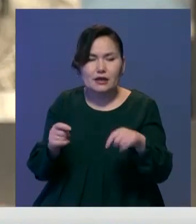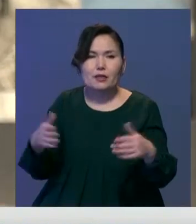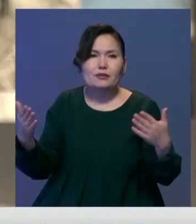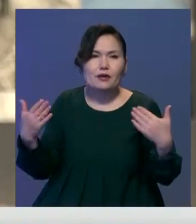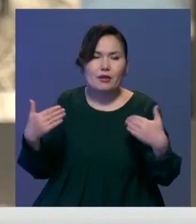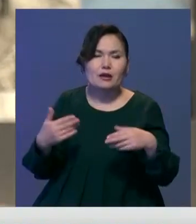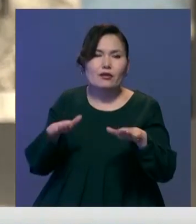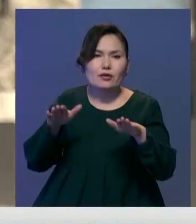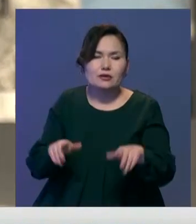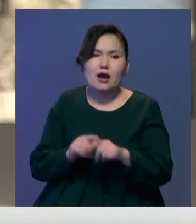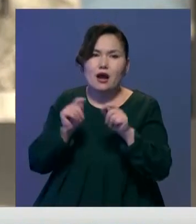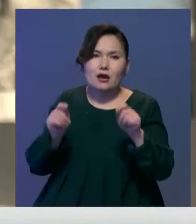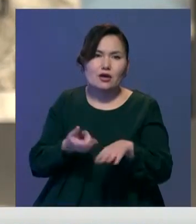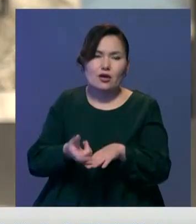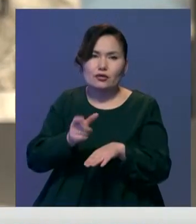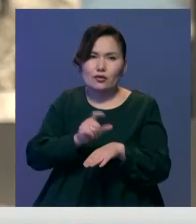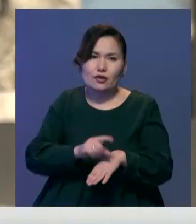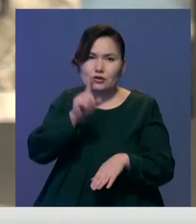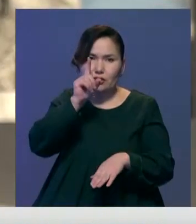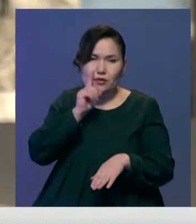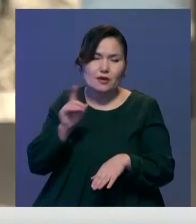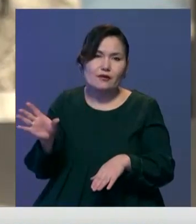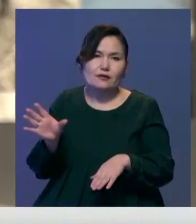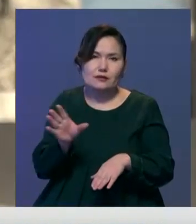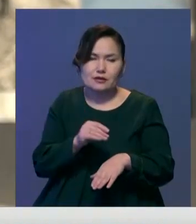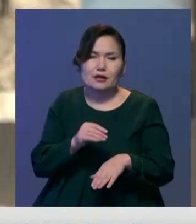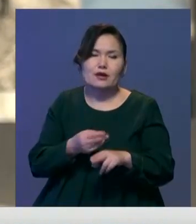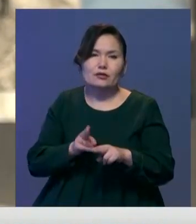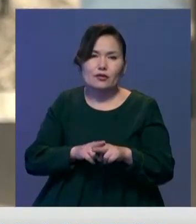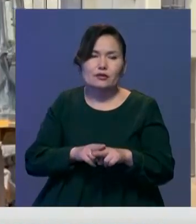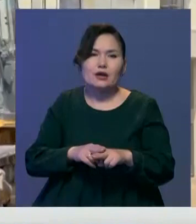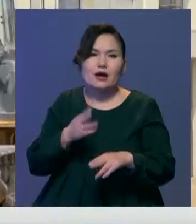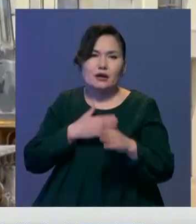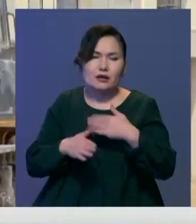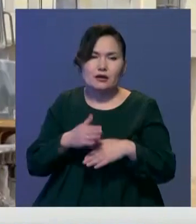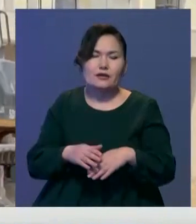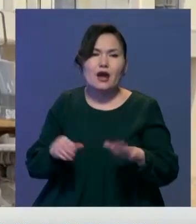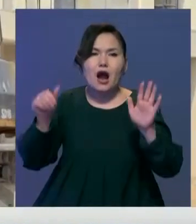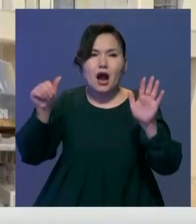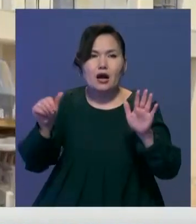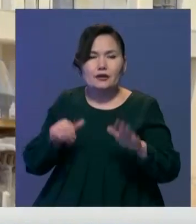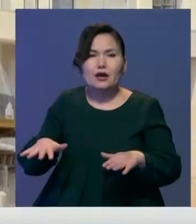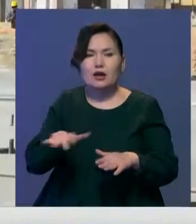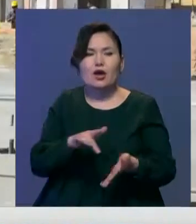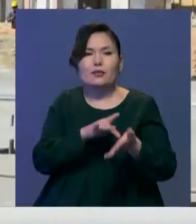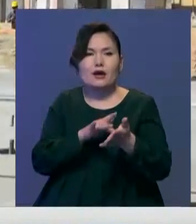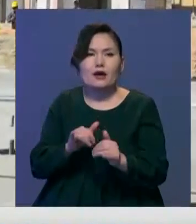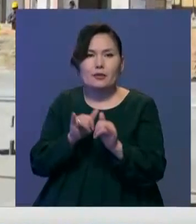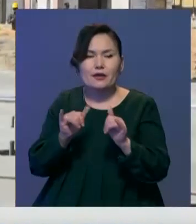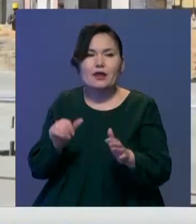тұрғындардың демалыс орнына серуендеуге арналған орындарының біріне айналды. Жарты жылда өңірдегі туризмді